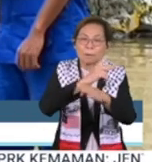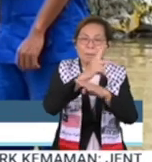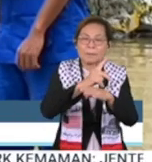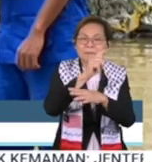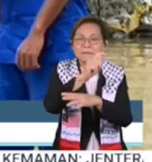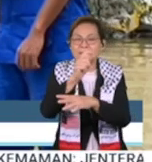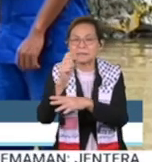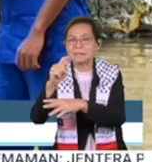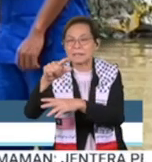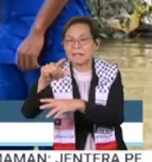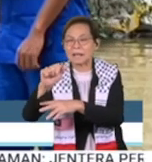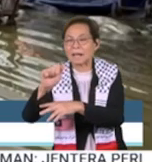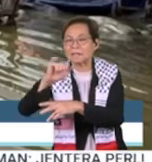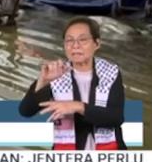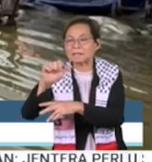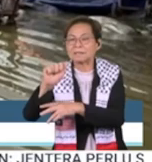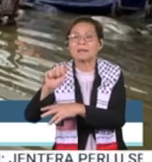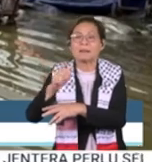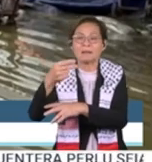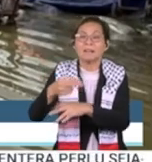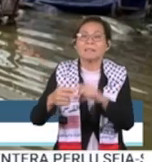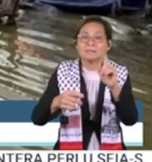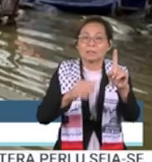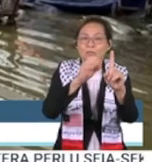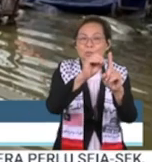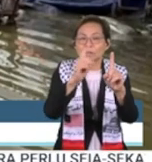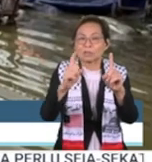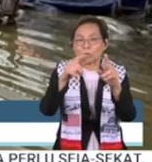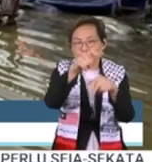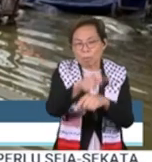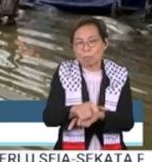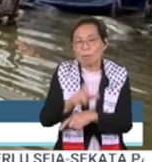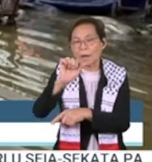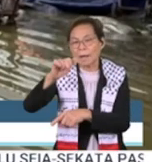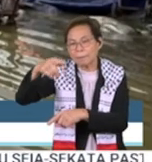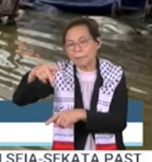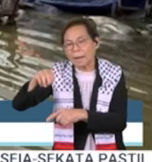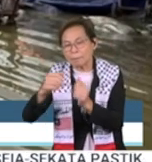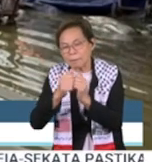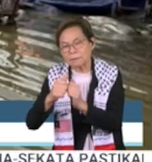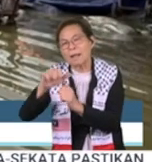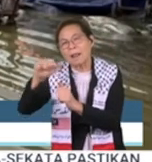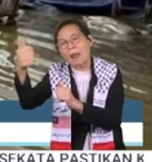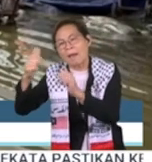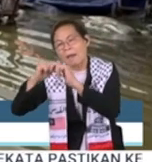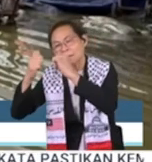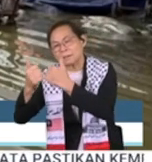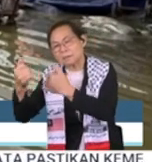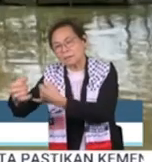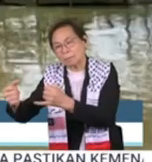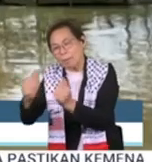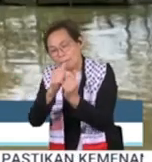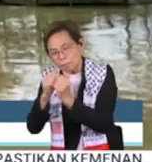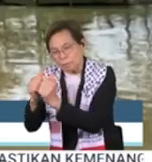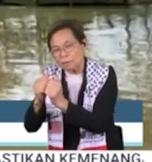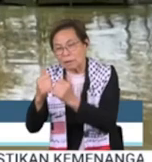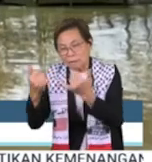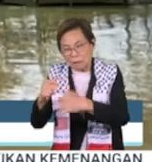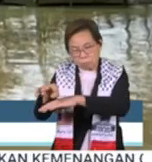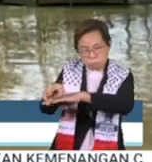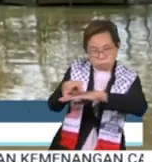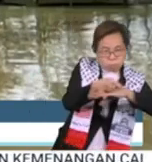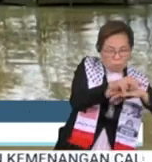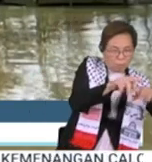Titi Gajah kekal 101 penduduk. Anggota APM bersama pelbagai agensi dan jabatan berkaitan sedang melakukan pemantauan